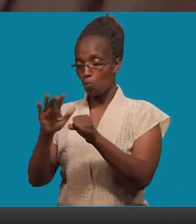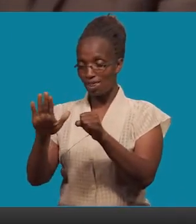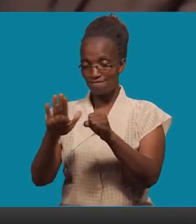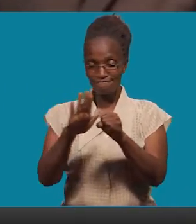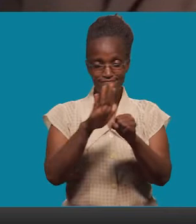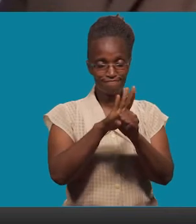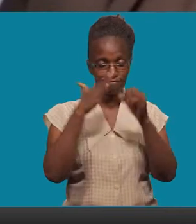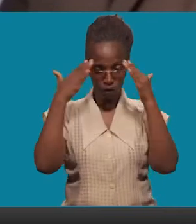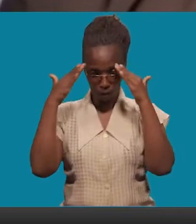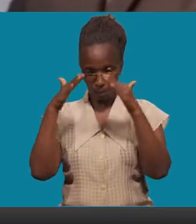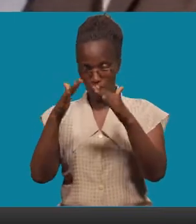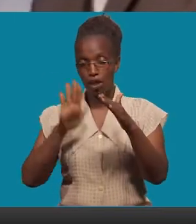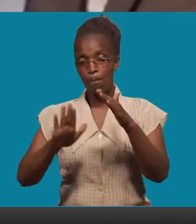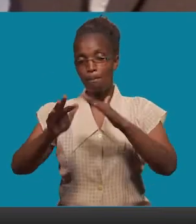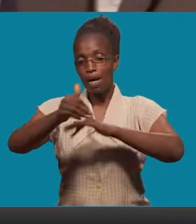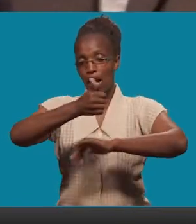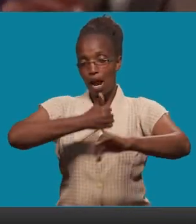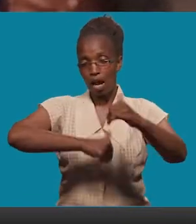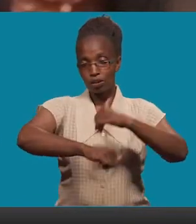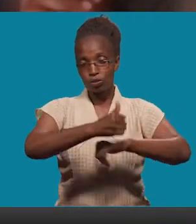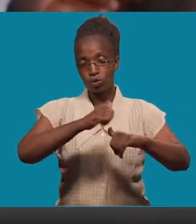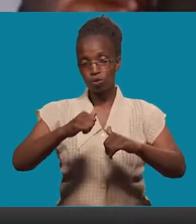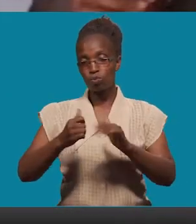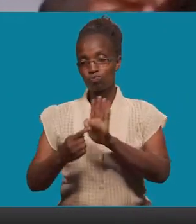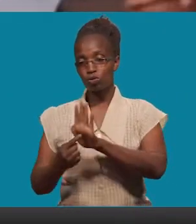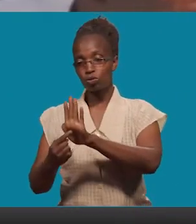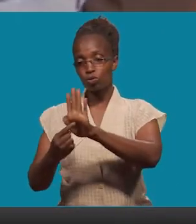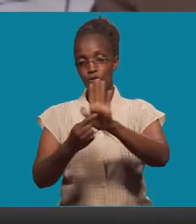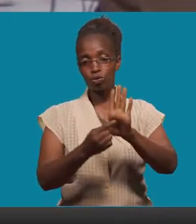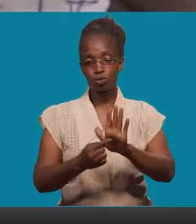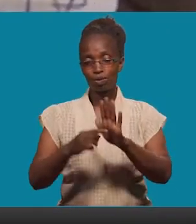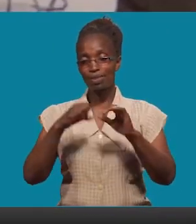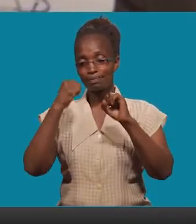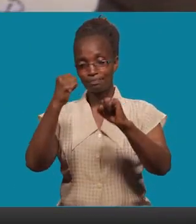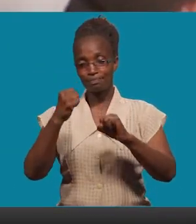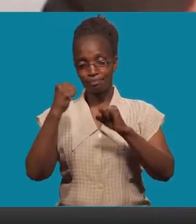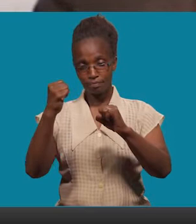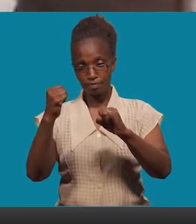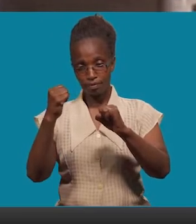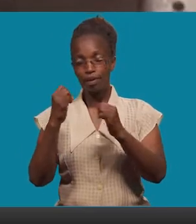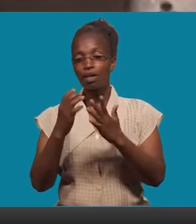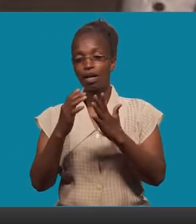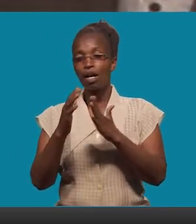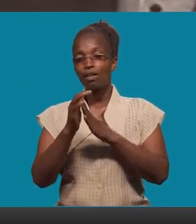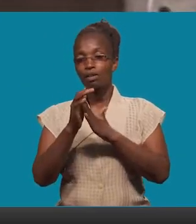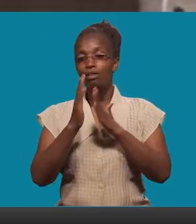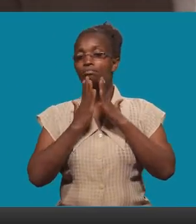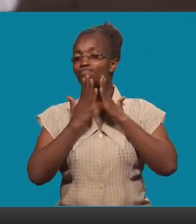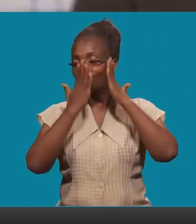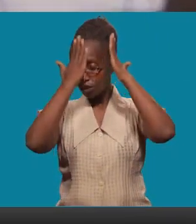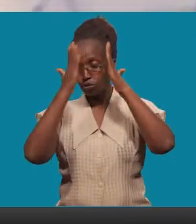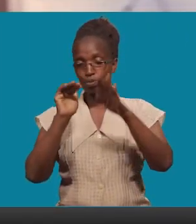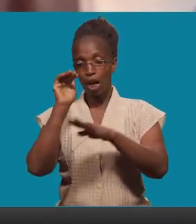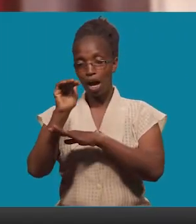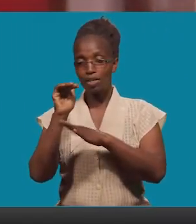matendo yake huashiria kiongozi shupavu. Askofu mkuu Daktari Timothy Ndambuki akiwaomba viongozi wale